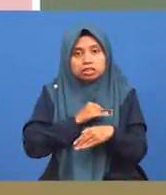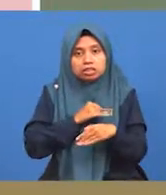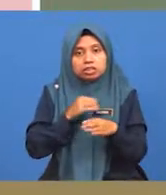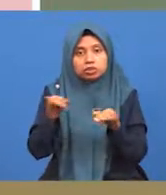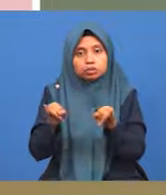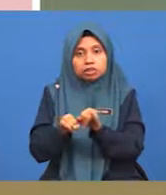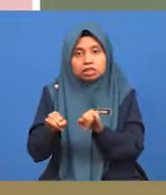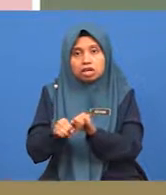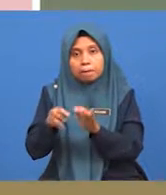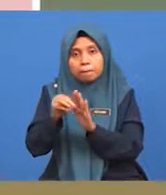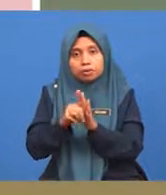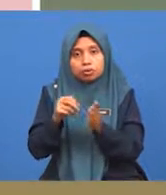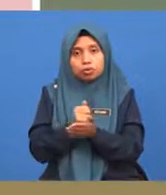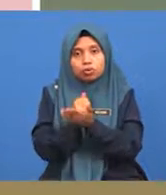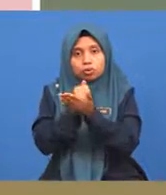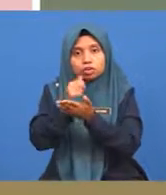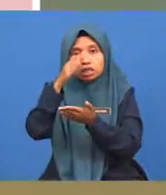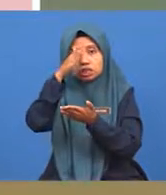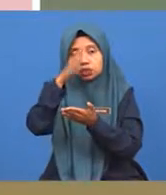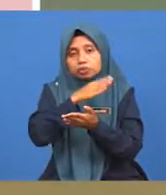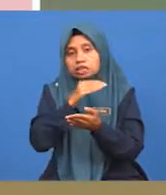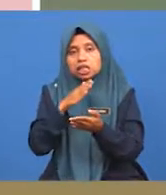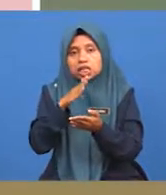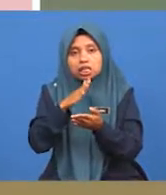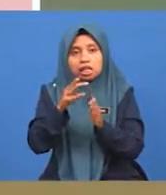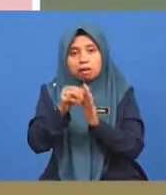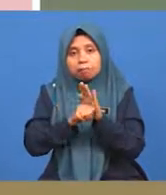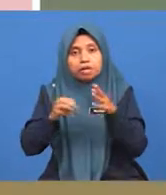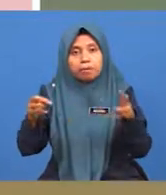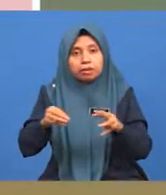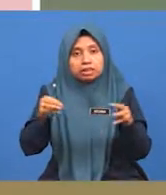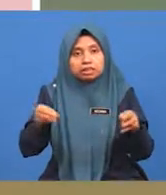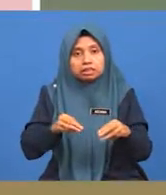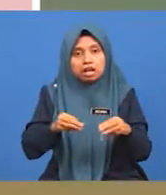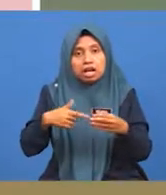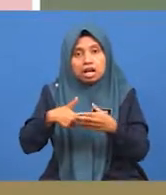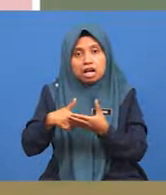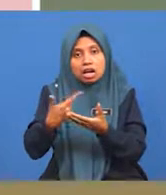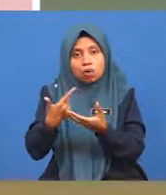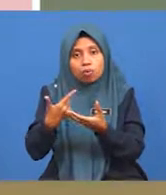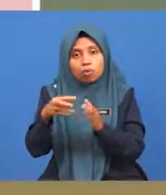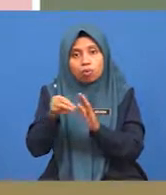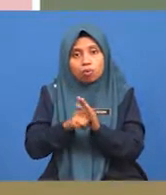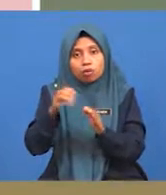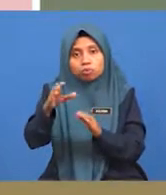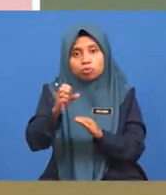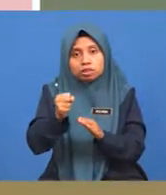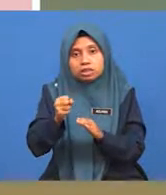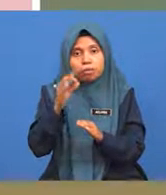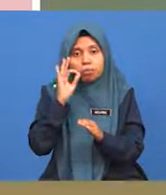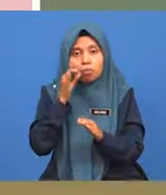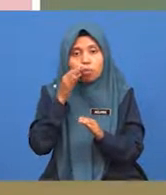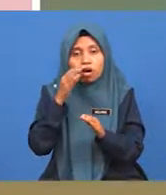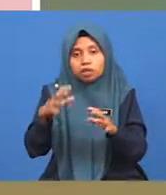Saya juga menolong datuk dan nenek memasak lauk, mengutip buah durian